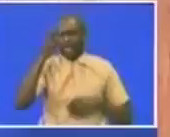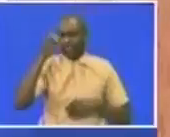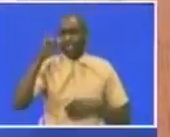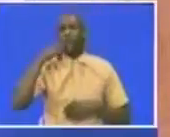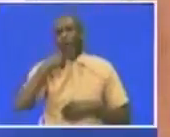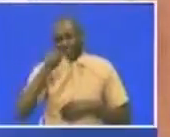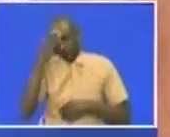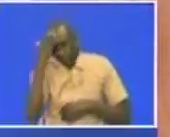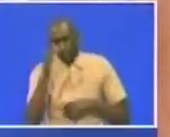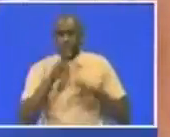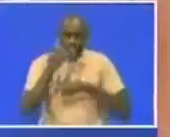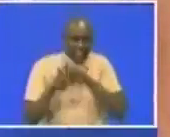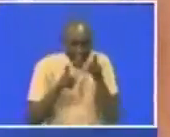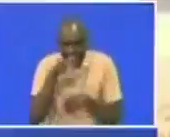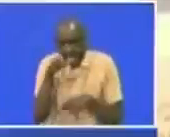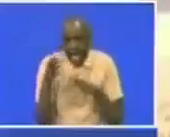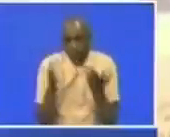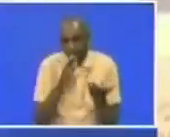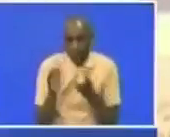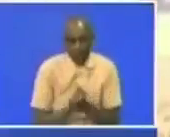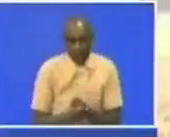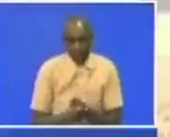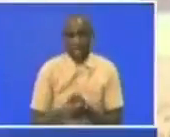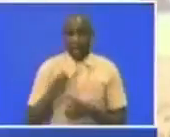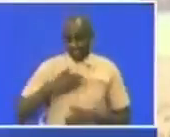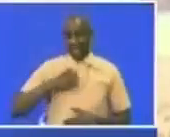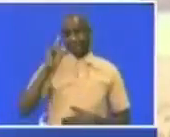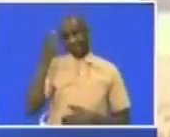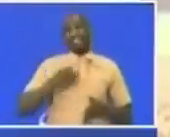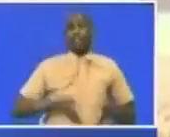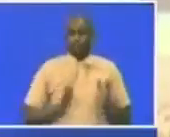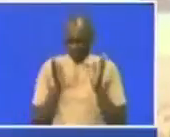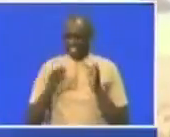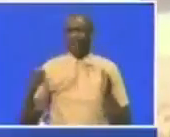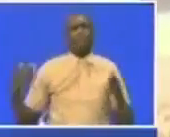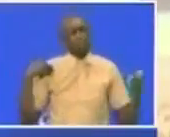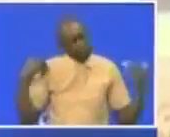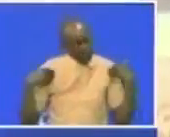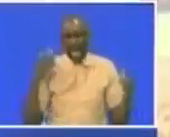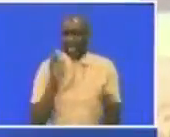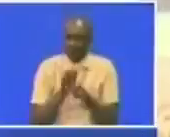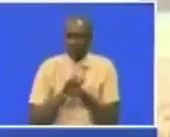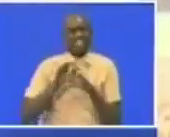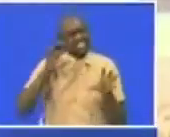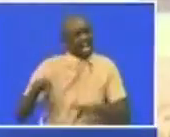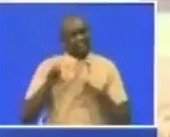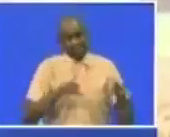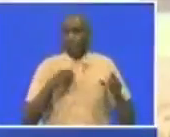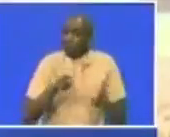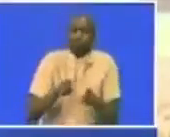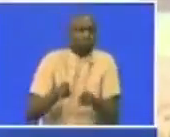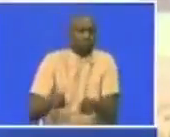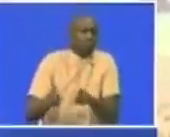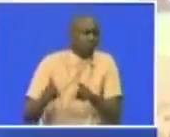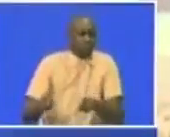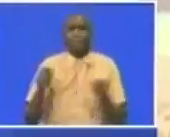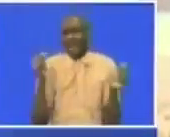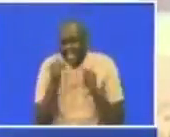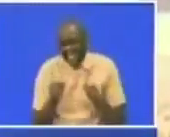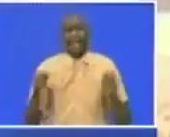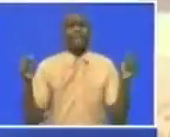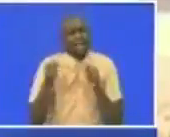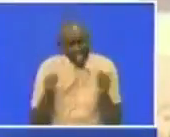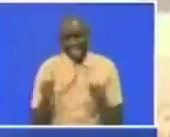hiyo kutoka kaunti ya Siaya. Mtoto wangu wa kwanza alinisumbua na hiyo malaria, alikuwa na convulse